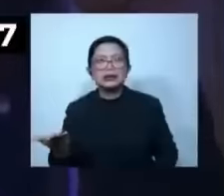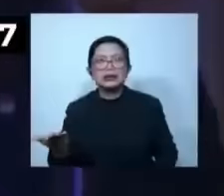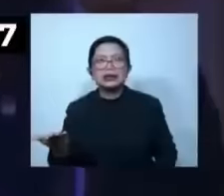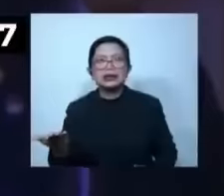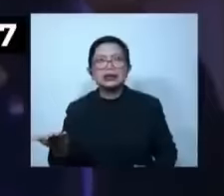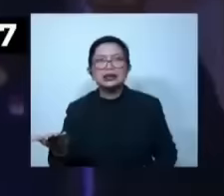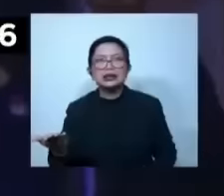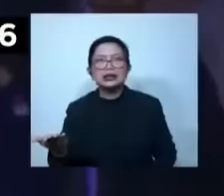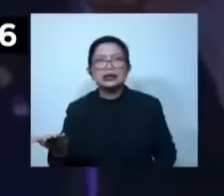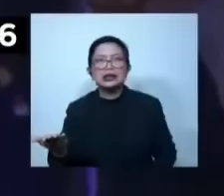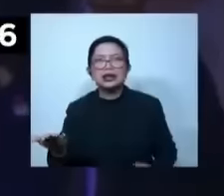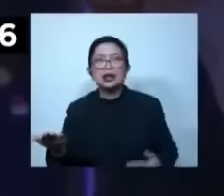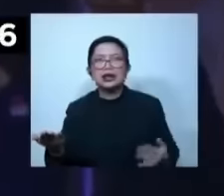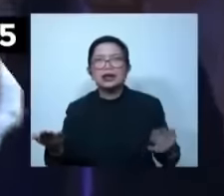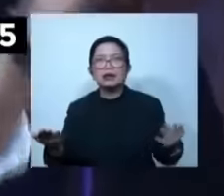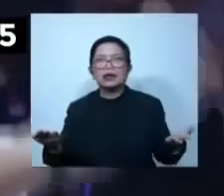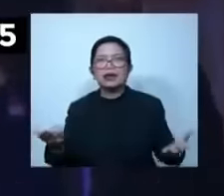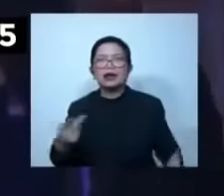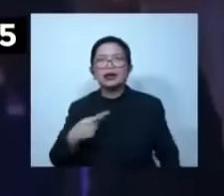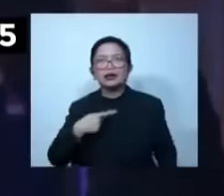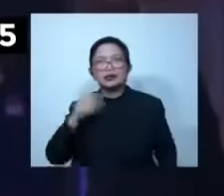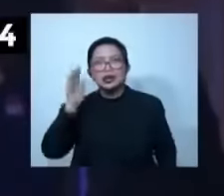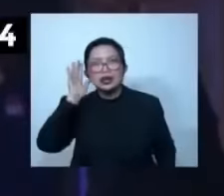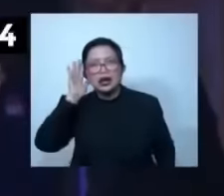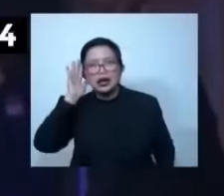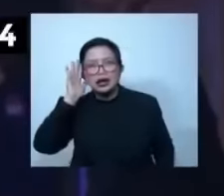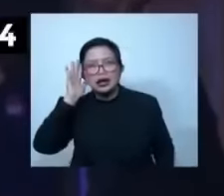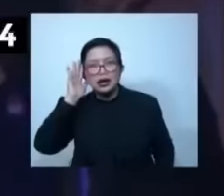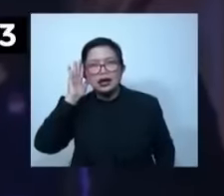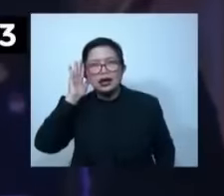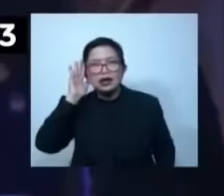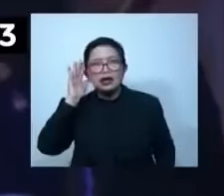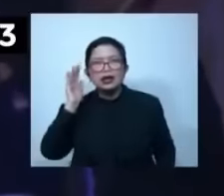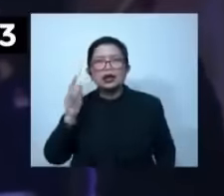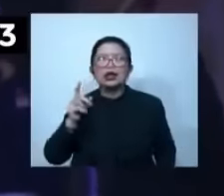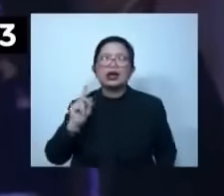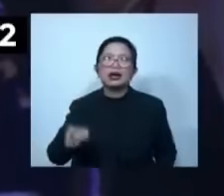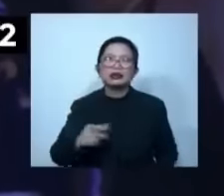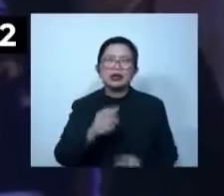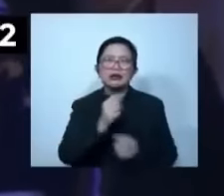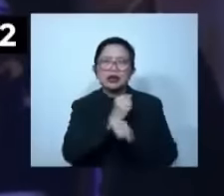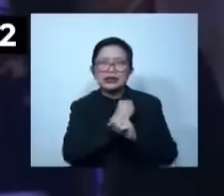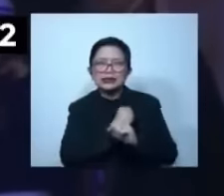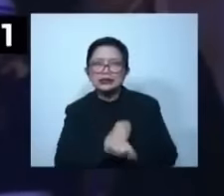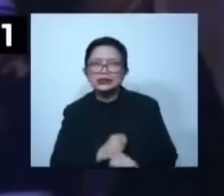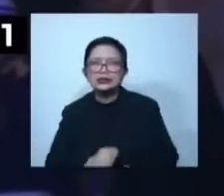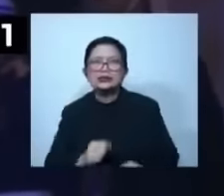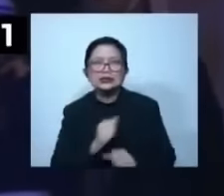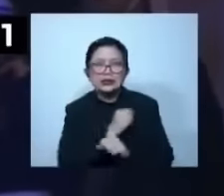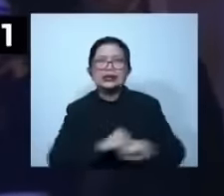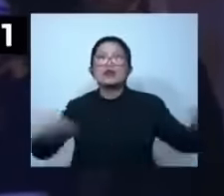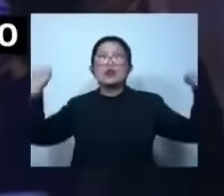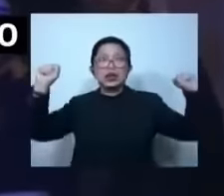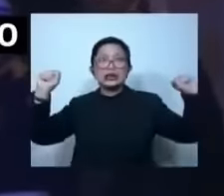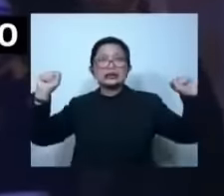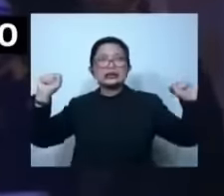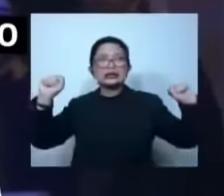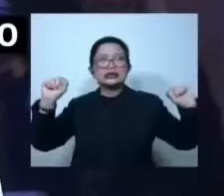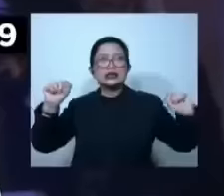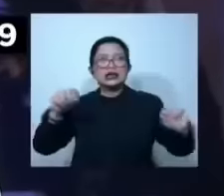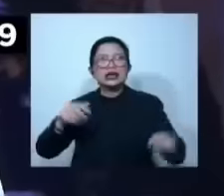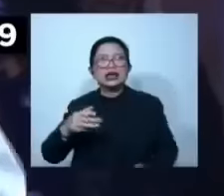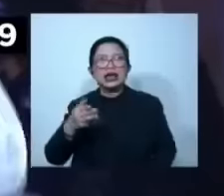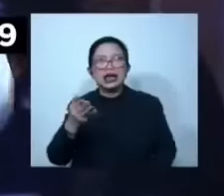Ibu, saya mendengar ketika demokratisasi mesti berjalan dan demokrasi mesti kita jaga bersama, ada